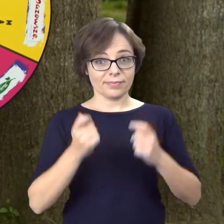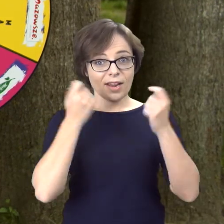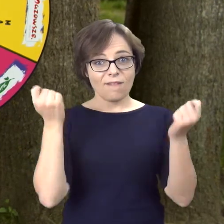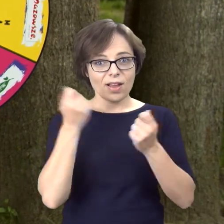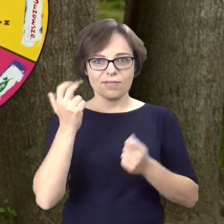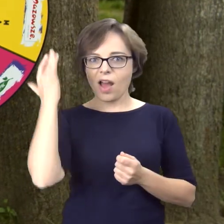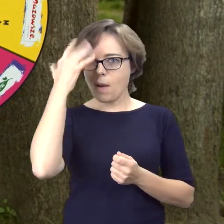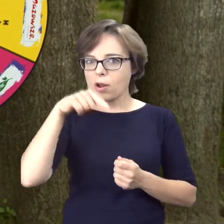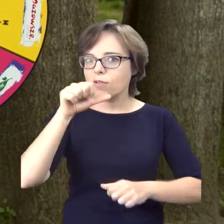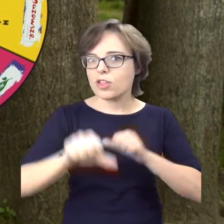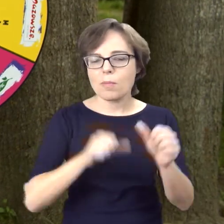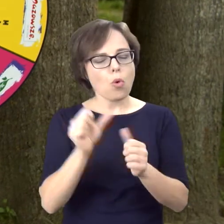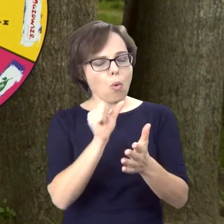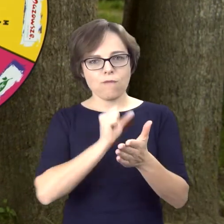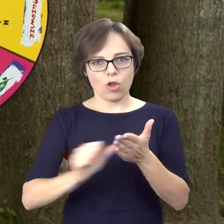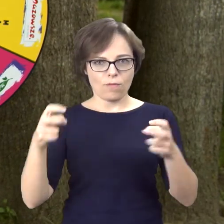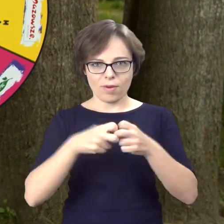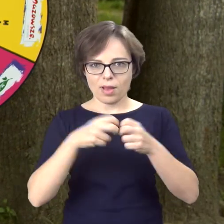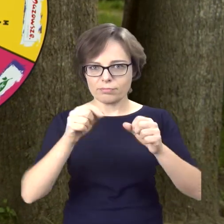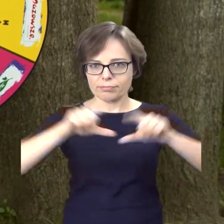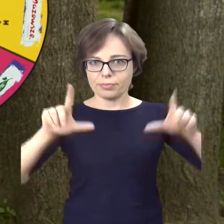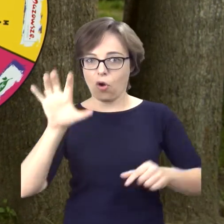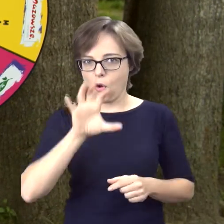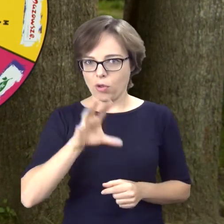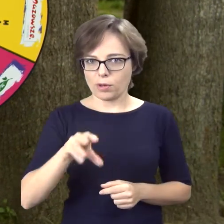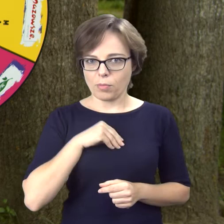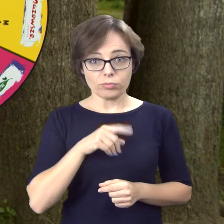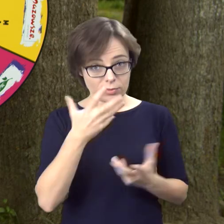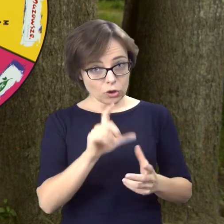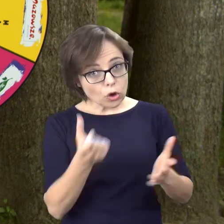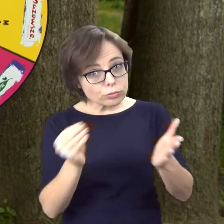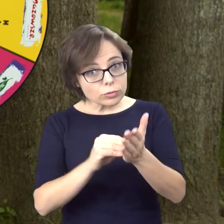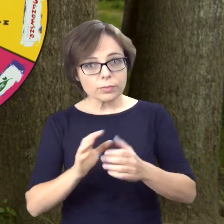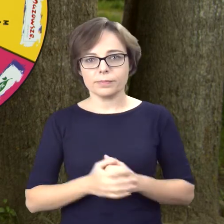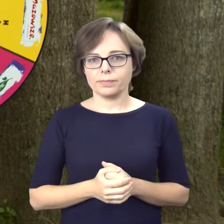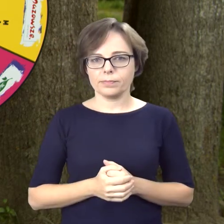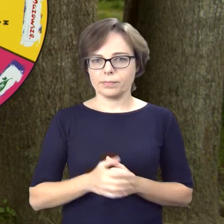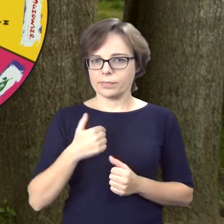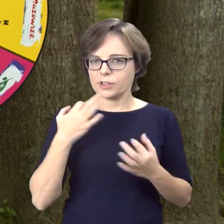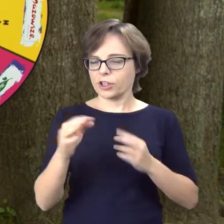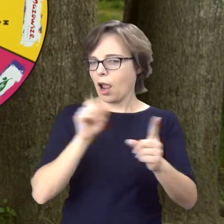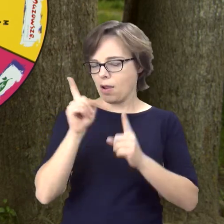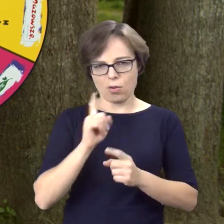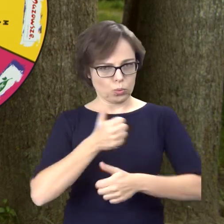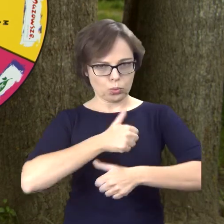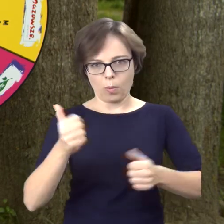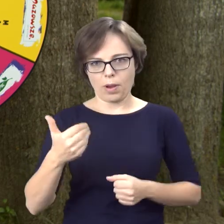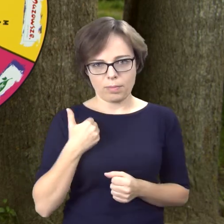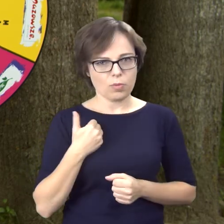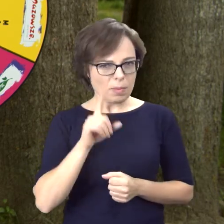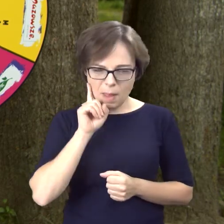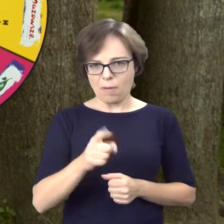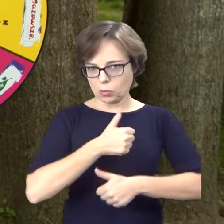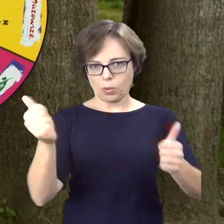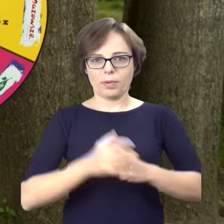Festiwal marzeń jest w tym roku wyjątkowo mobilnym festiwalem siły marzeń. Coś jeszcze chcesz dodać? Mega się fajnie bawiłem dzisiaj. Słuchajcie, to będzie coś